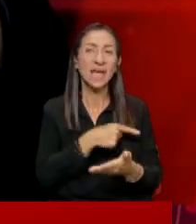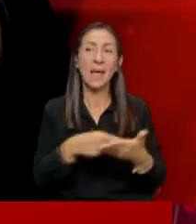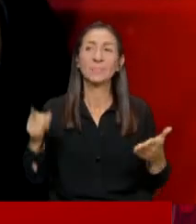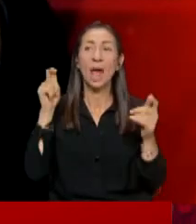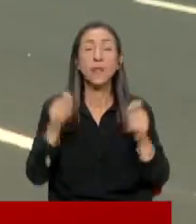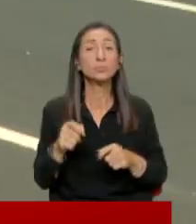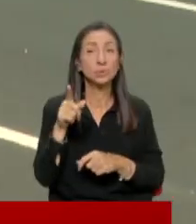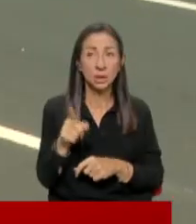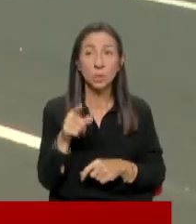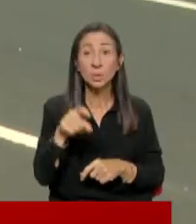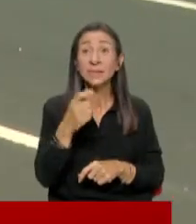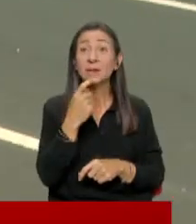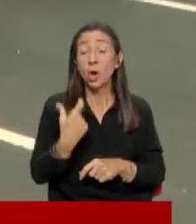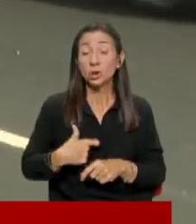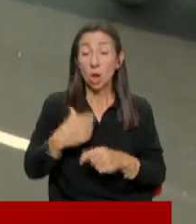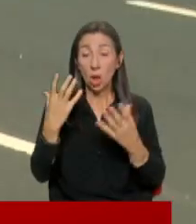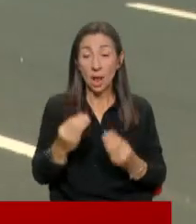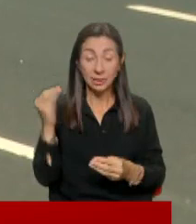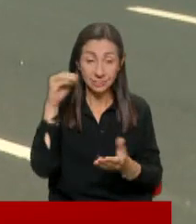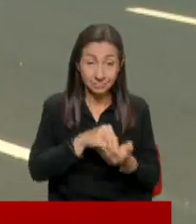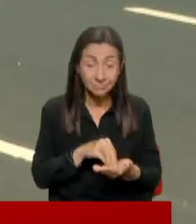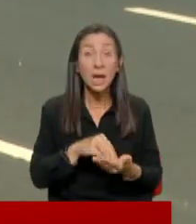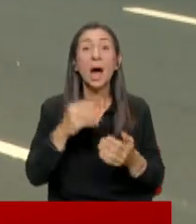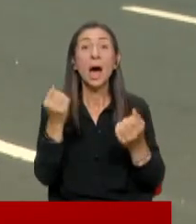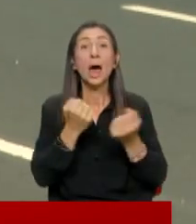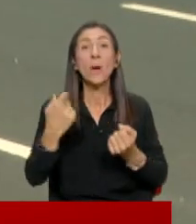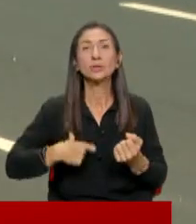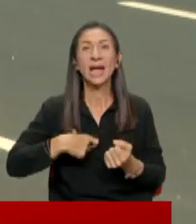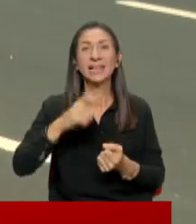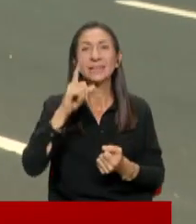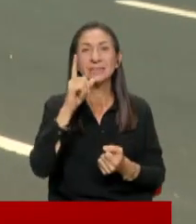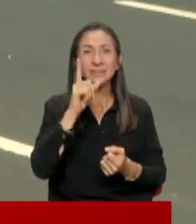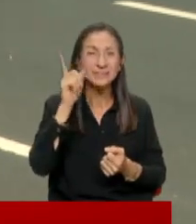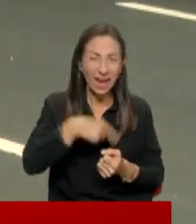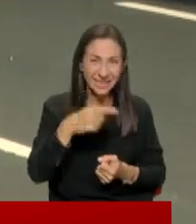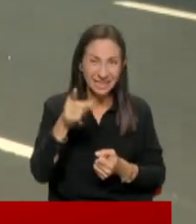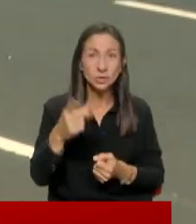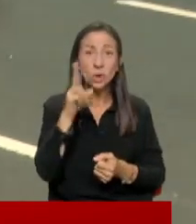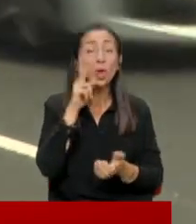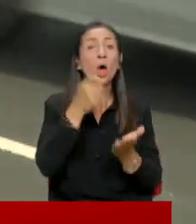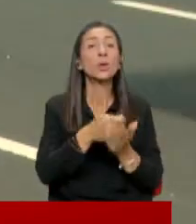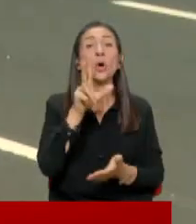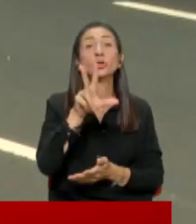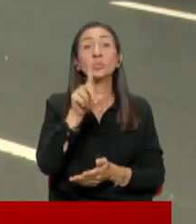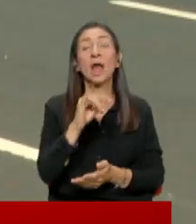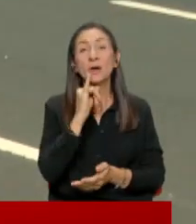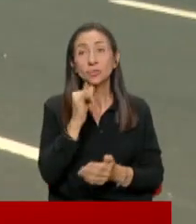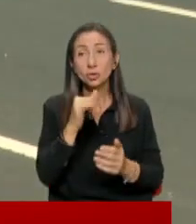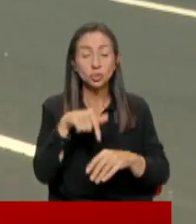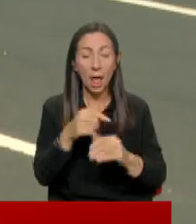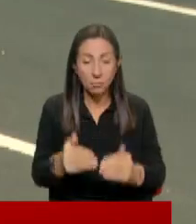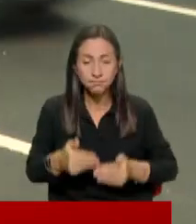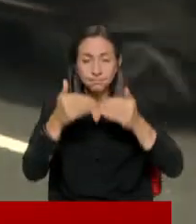iptal etmişti. Bu yıla özel olarak getirilen ek motorlu taşıtlar vergisinin son ödeme tarihi 31 Ağustos'ta